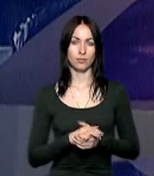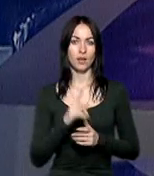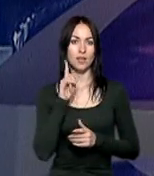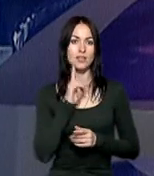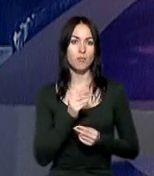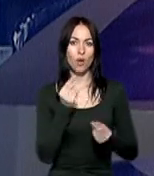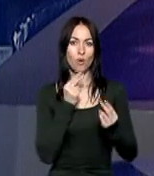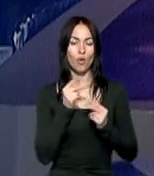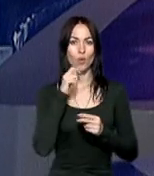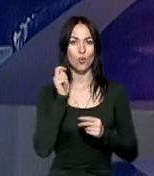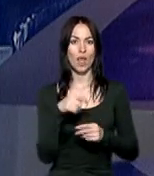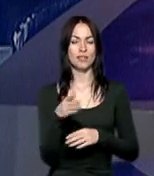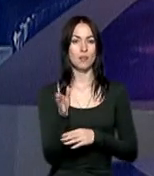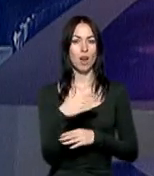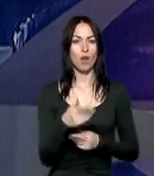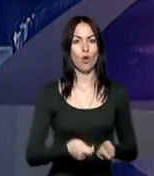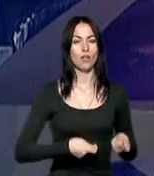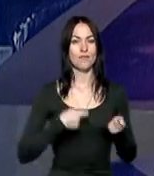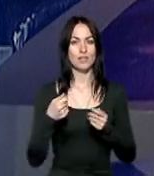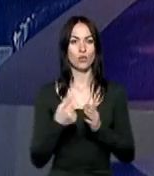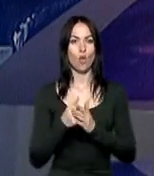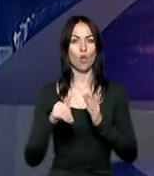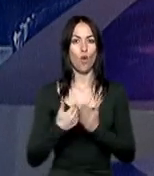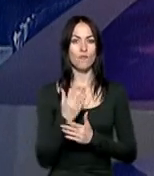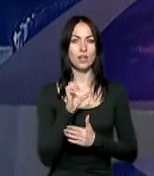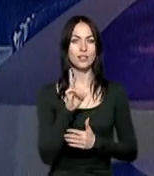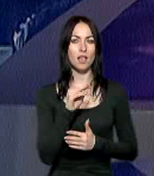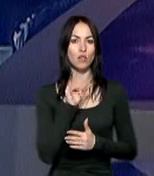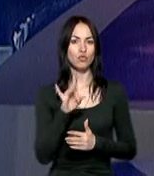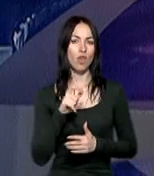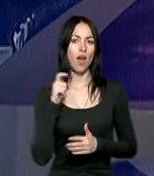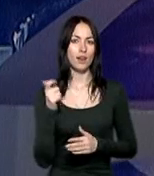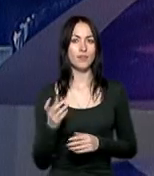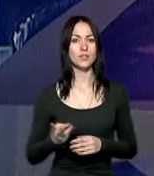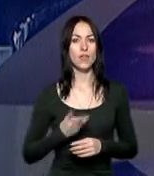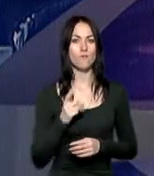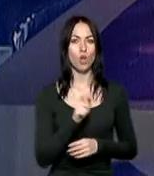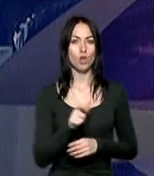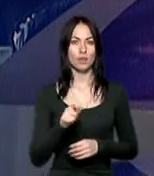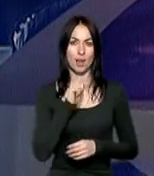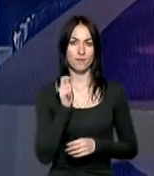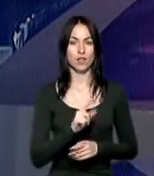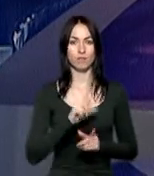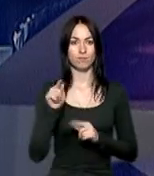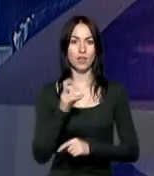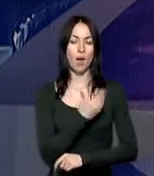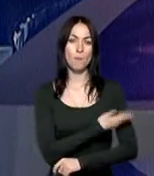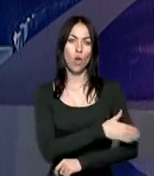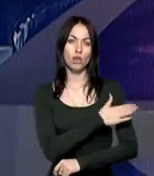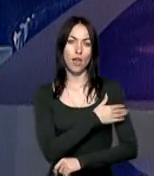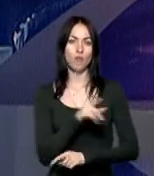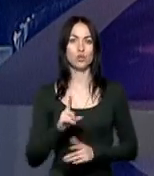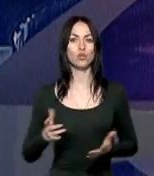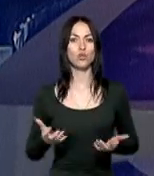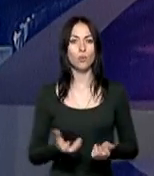Смаколики та українські прапори відвезли до Нових Санжар харківські волонтери. У неділю вони вирушили на Полтавщину, щоб підтримати співвітчизників